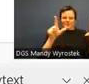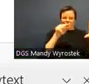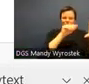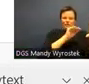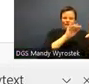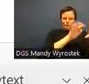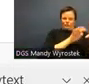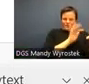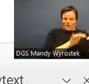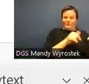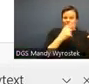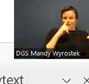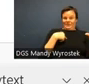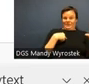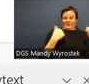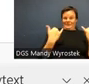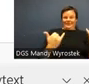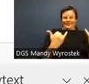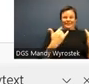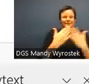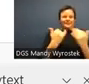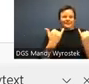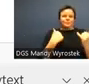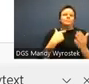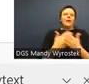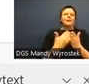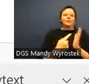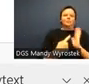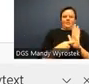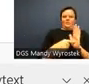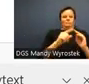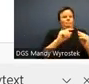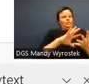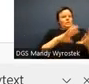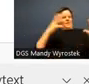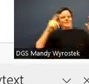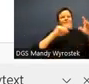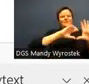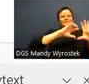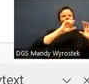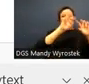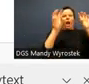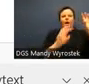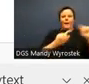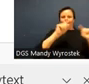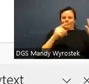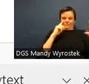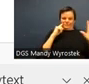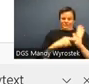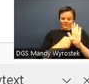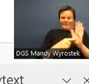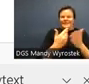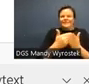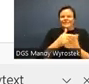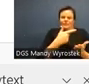sogenannte Smart Art. Es ist in früheren Word-Versionen so gewesen, dass man Smart Arts möglichst